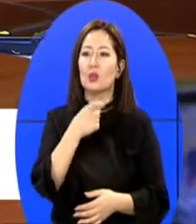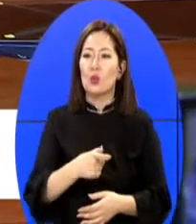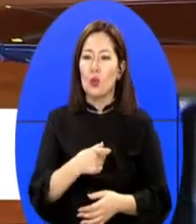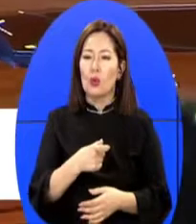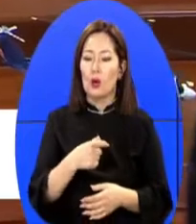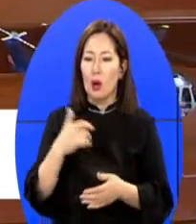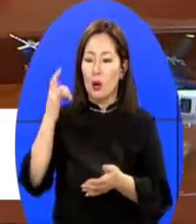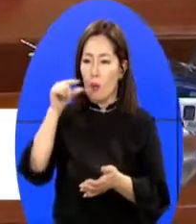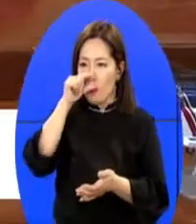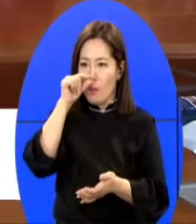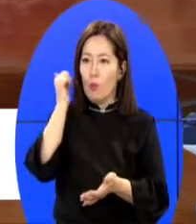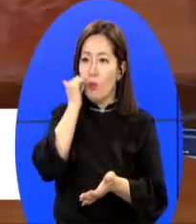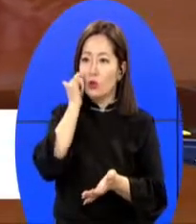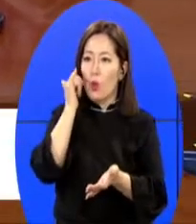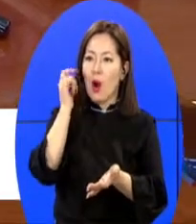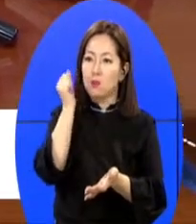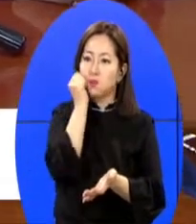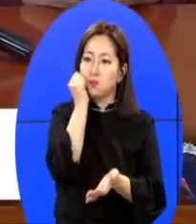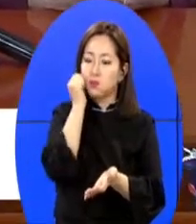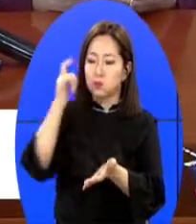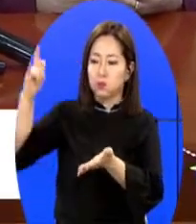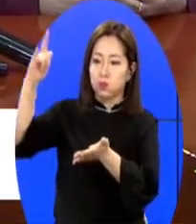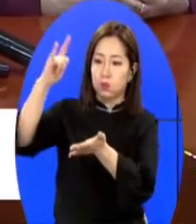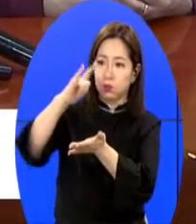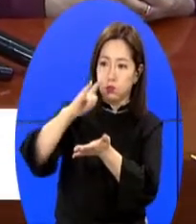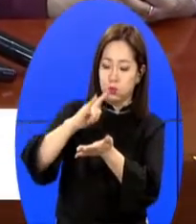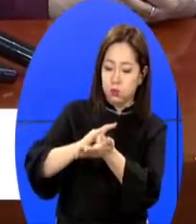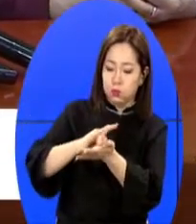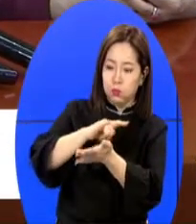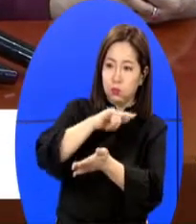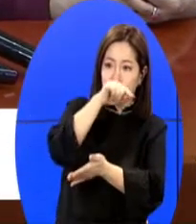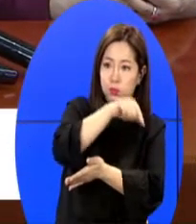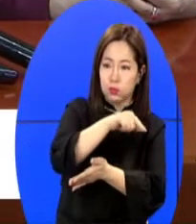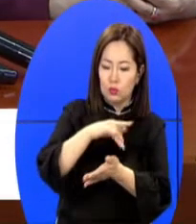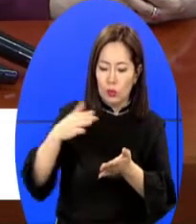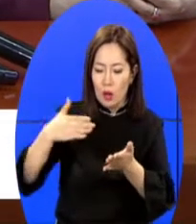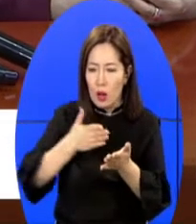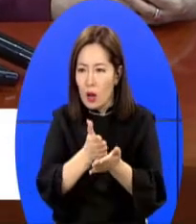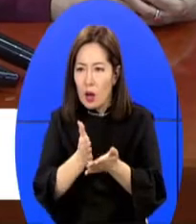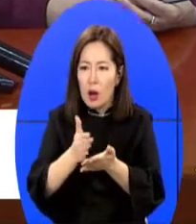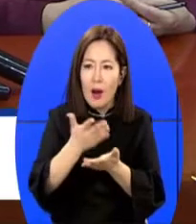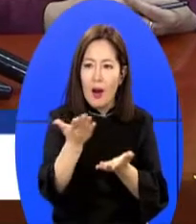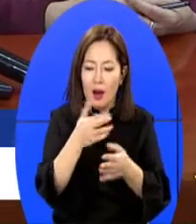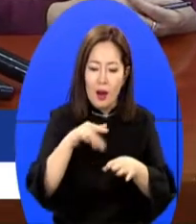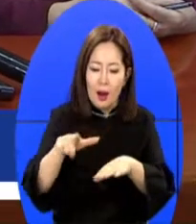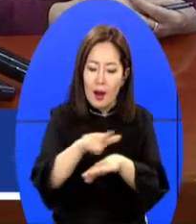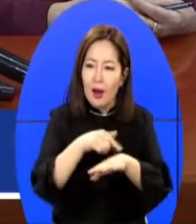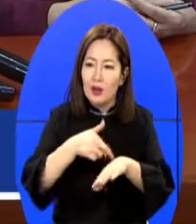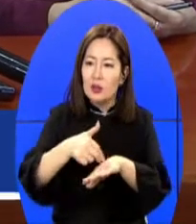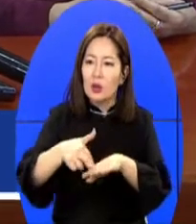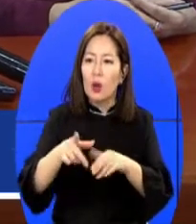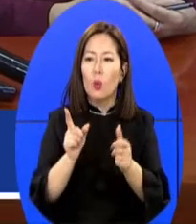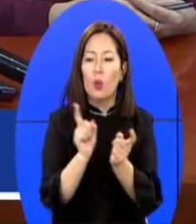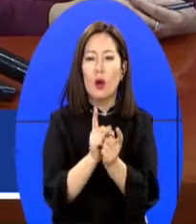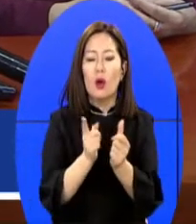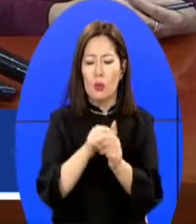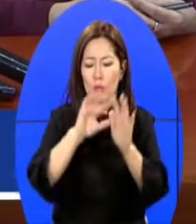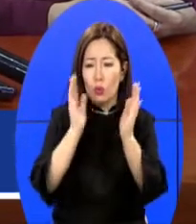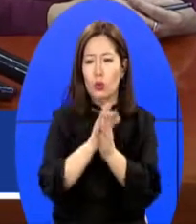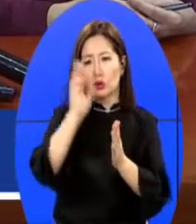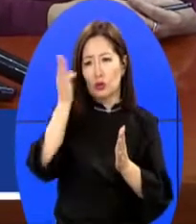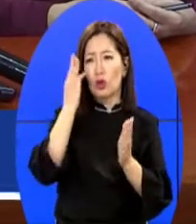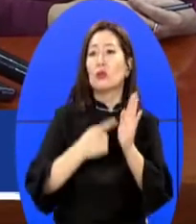Москвагаас Одоо Дарнуваа аймгийн Улаанбаатар усан хүртэлх бүх маршрут юмуд нь бүрэн тогтоогдсон. Петр Бахач